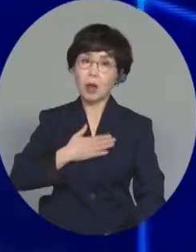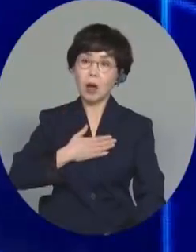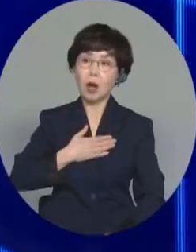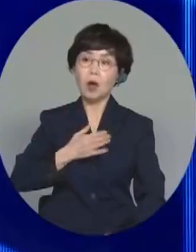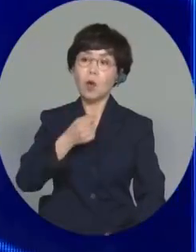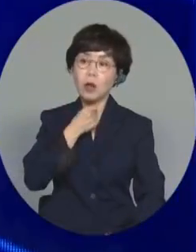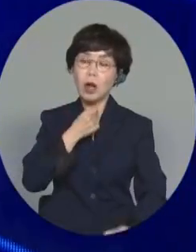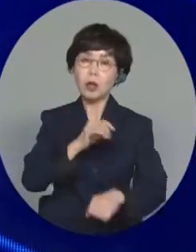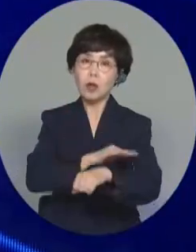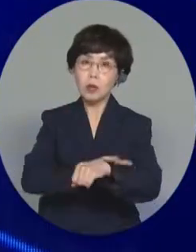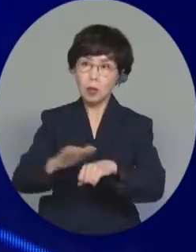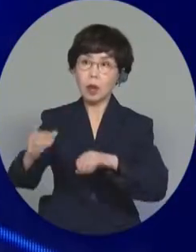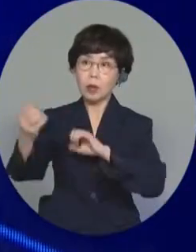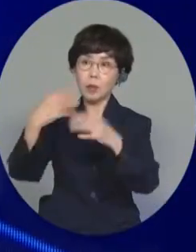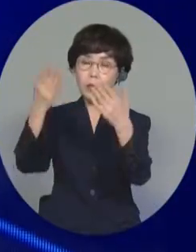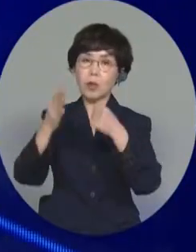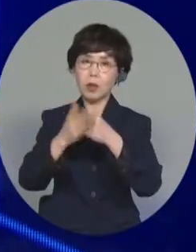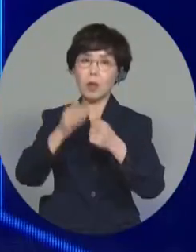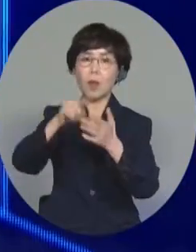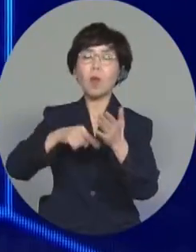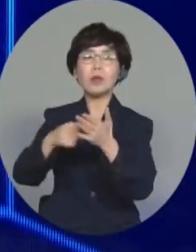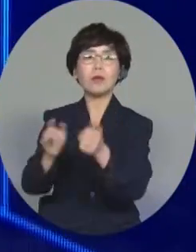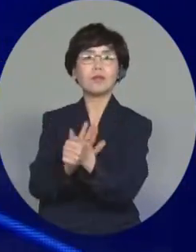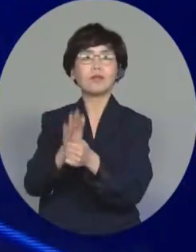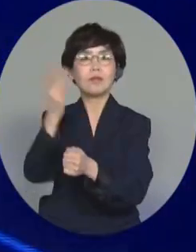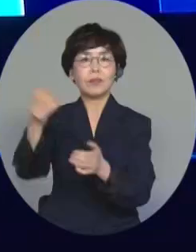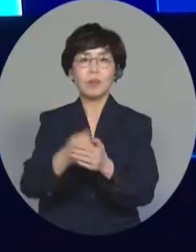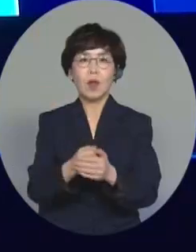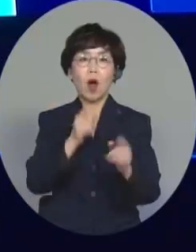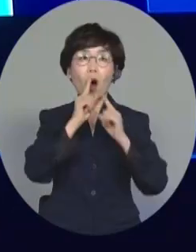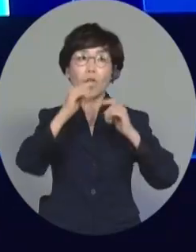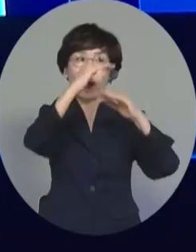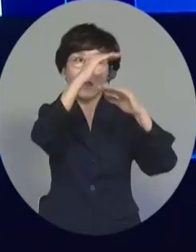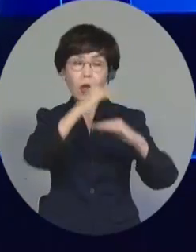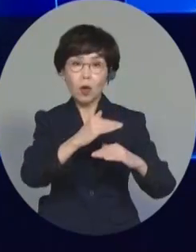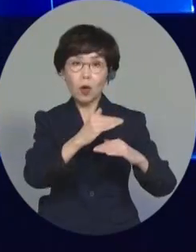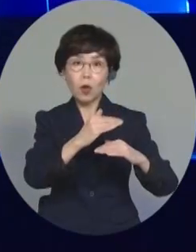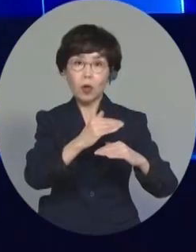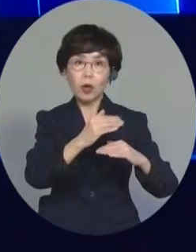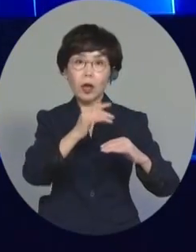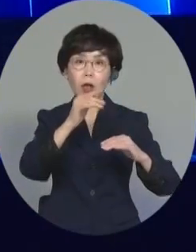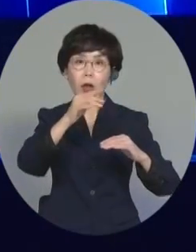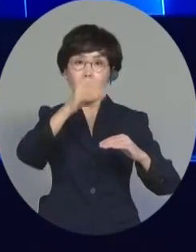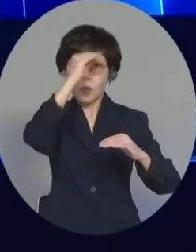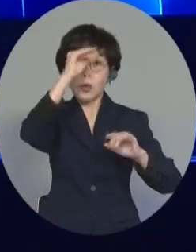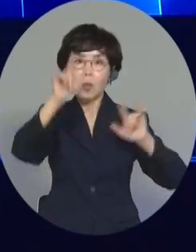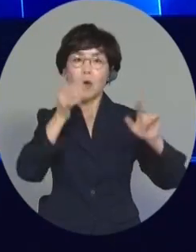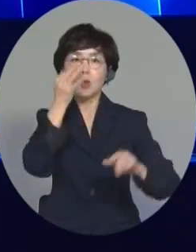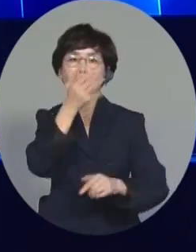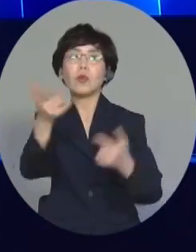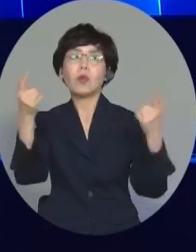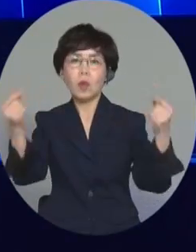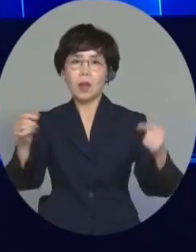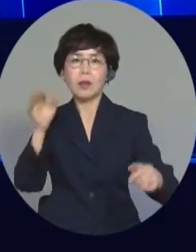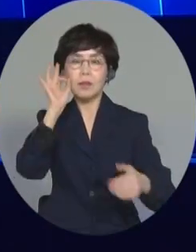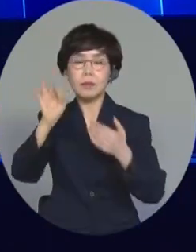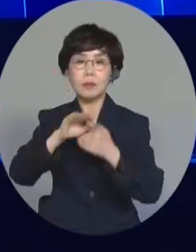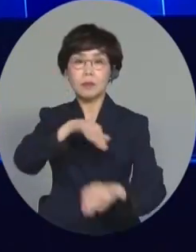거에 대해 보상을 주는 겁니다. AI models itself. 언어 모델에 대해서도 마찬가지입니다. 만약에